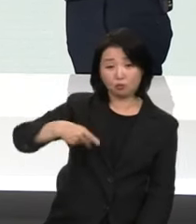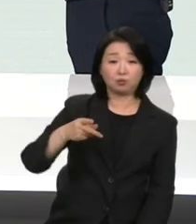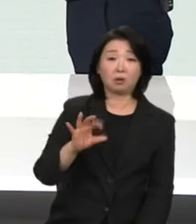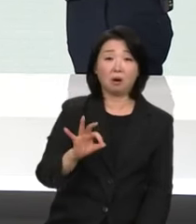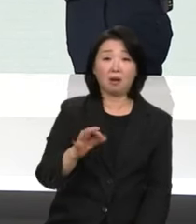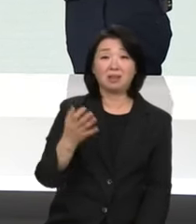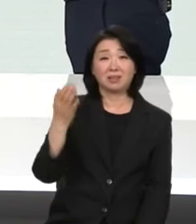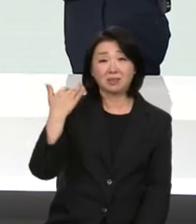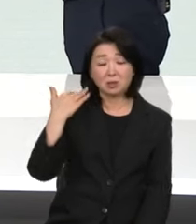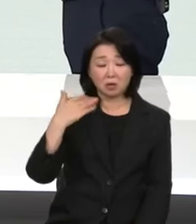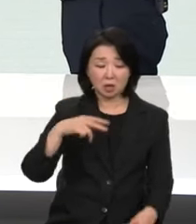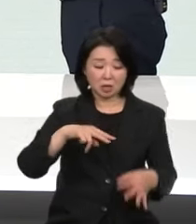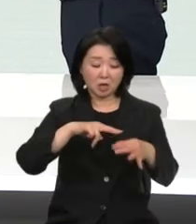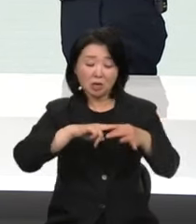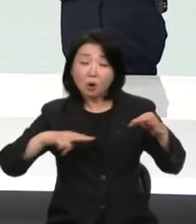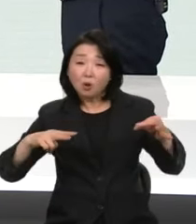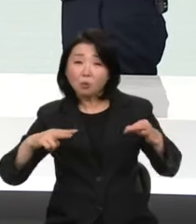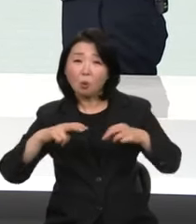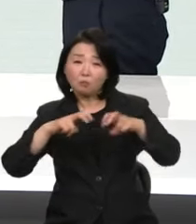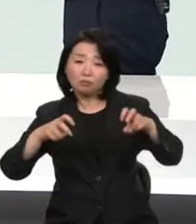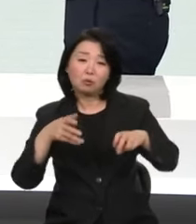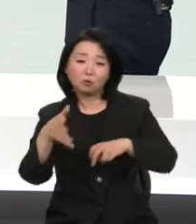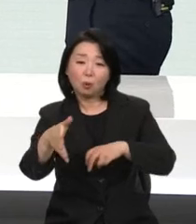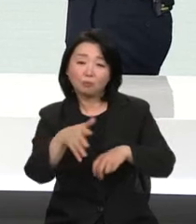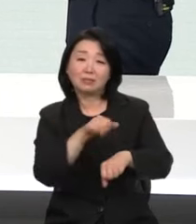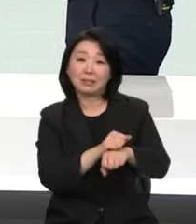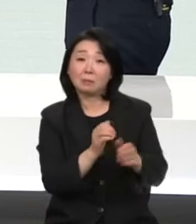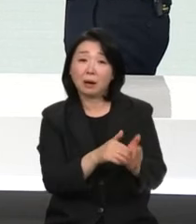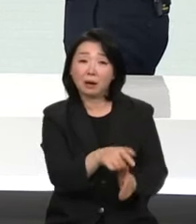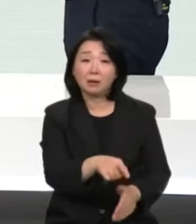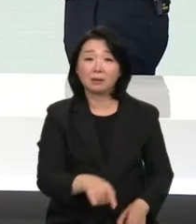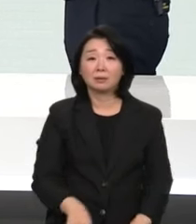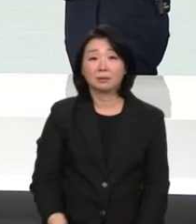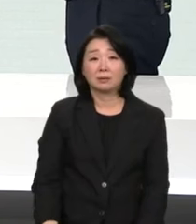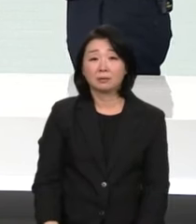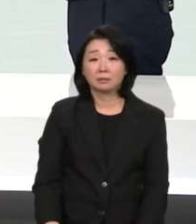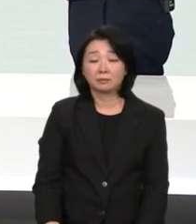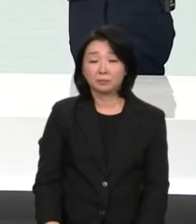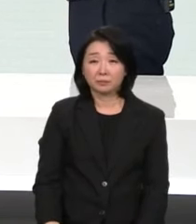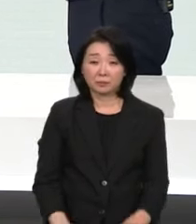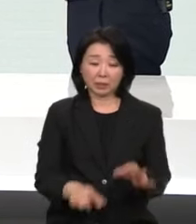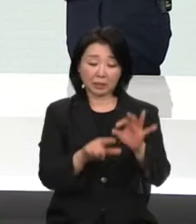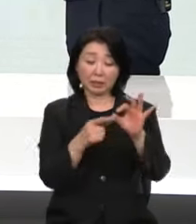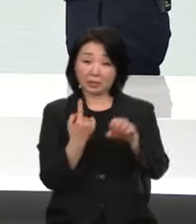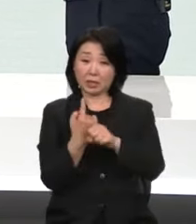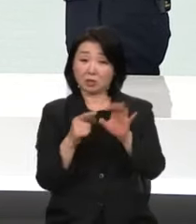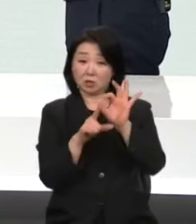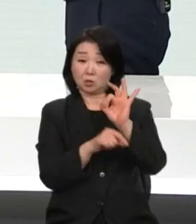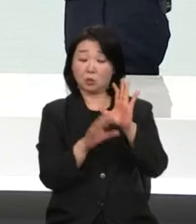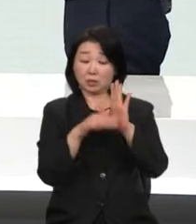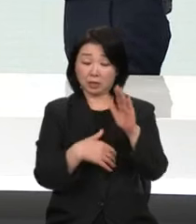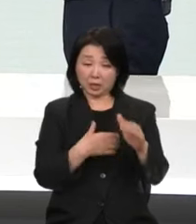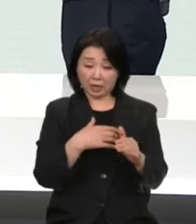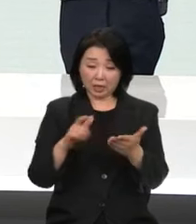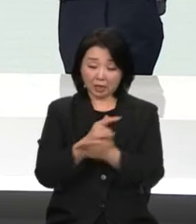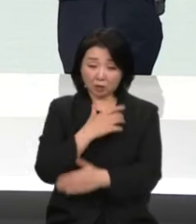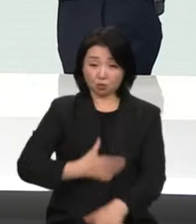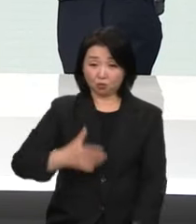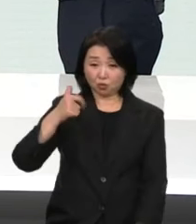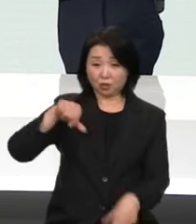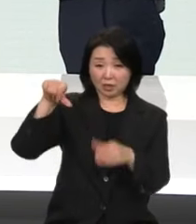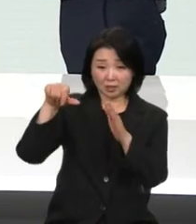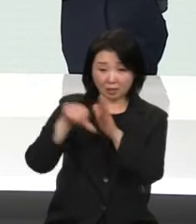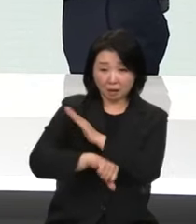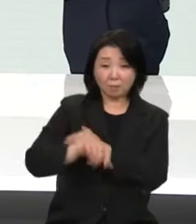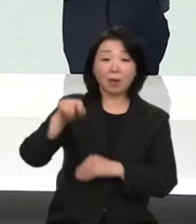여의도 연구원장이었습니다. 네. 그 여론 분석을 잘하는 당내 기구죠. 자, 그런데 지난해 10월 달이었습니다. 강서구청장 보궐선거 참패한